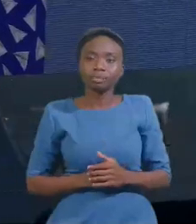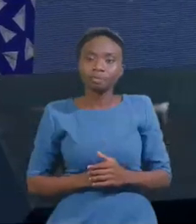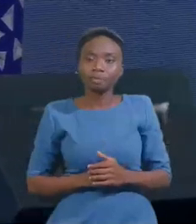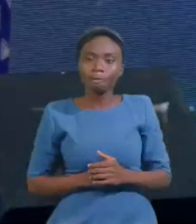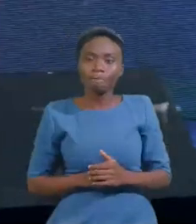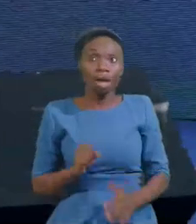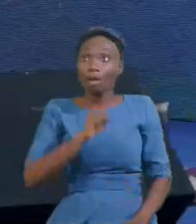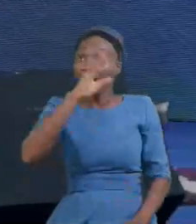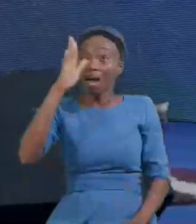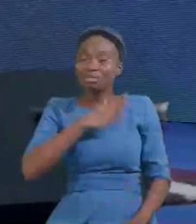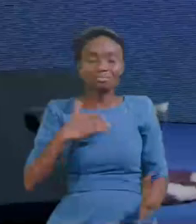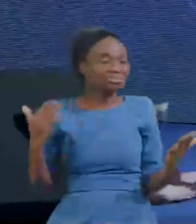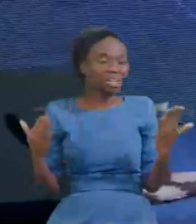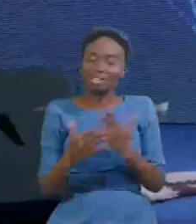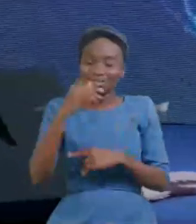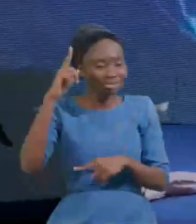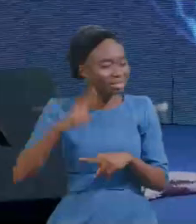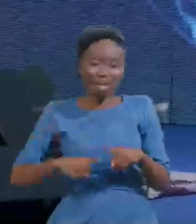Le royaume de Dieu est proche.